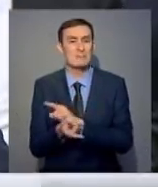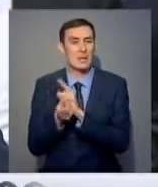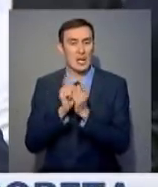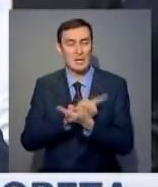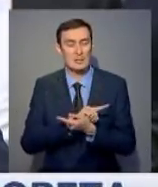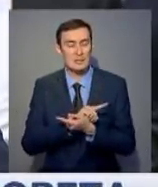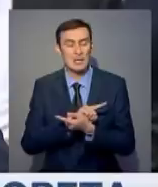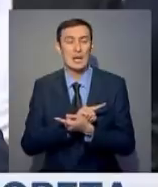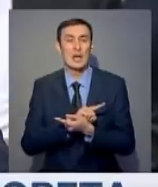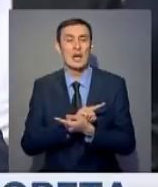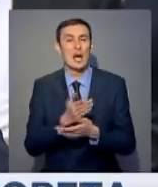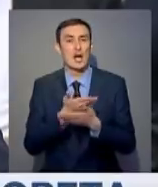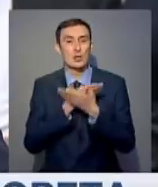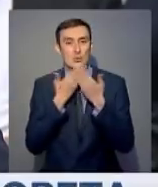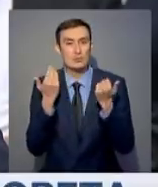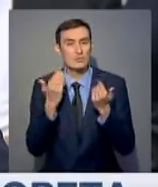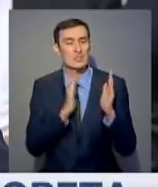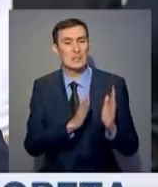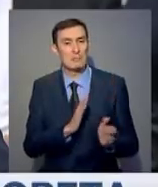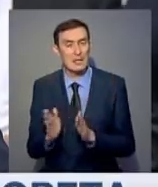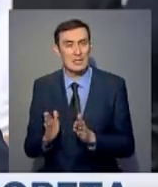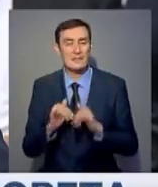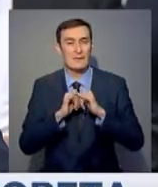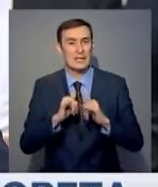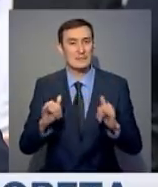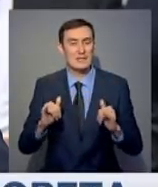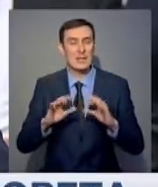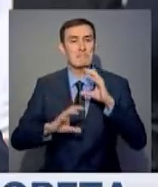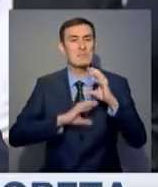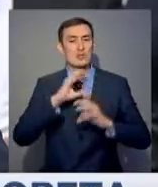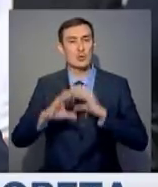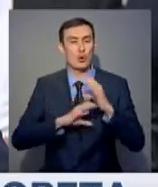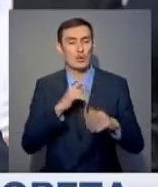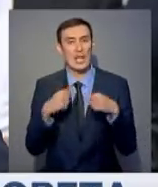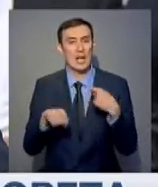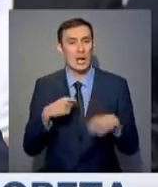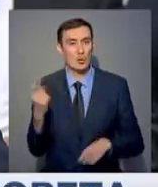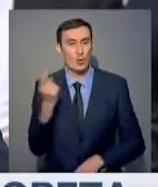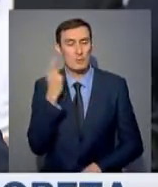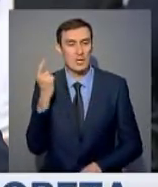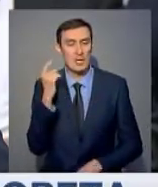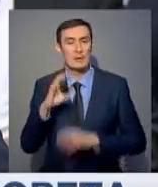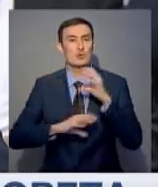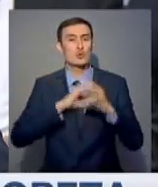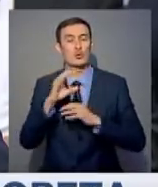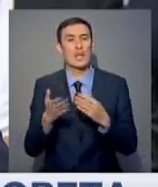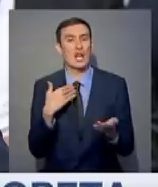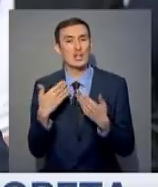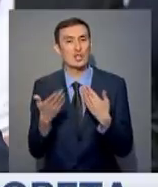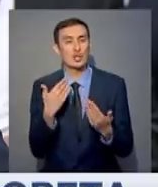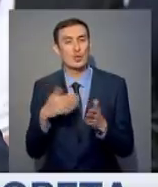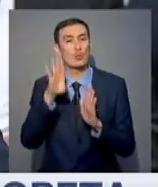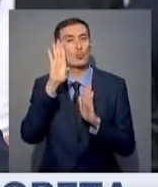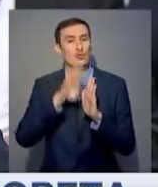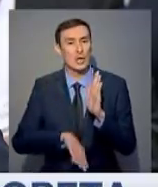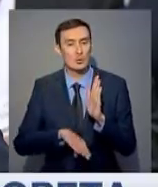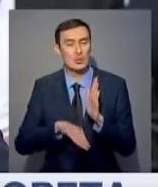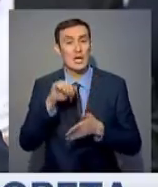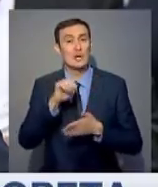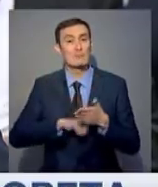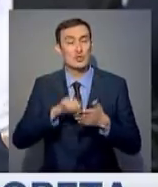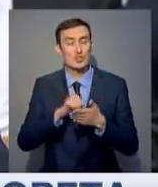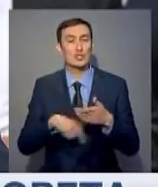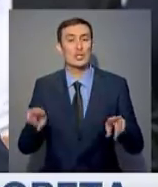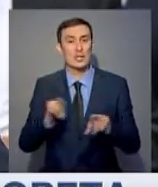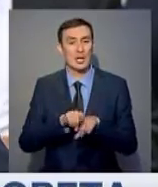изменения отсутствует стабильность в развитии мировой экономики международные отношения обостряются причины этого